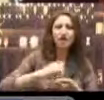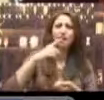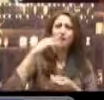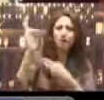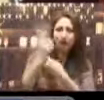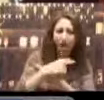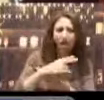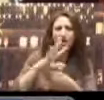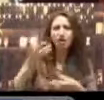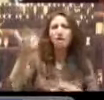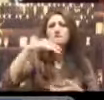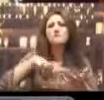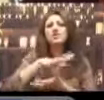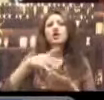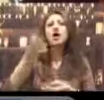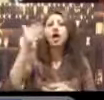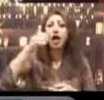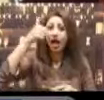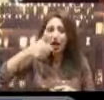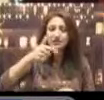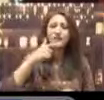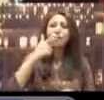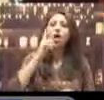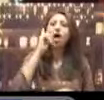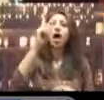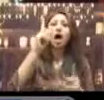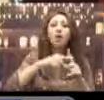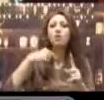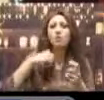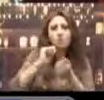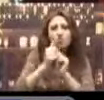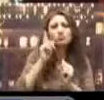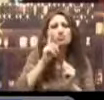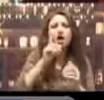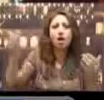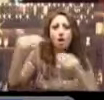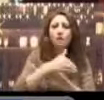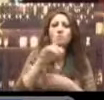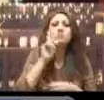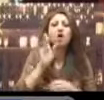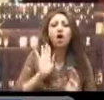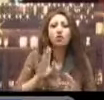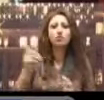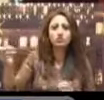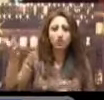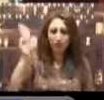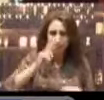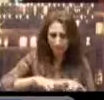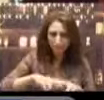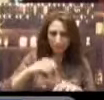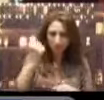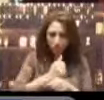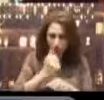وسط العمل، قال لي لا انت بعد كده تقول من الاول وبمنتهى الصراحه علشان ما يحصلش المشاكل دي، وكان عنده حق. فاتعلمت، بدات اشتغل الموسم اللي بعده قلت من الاول. كان عمل